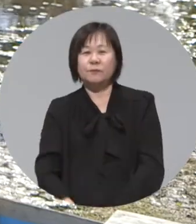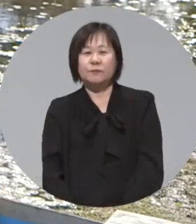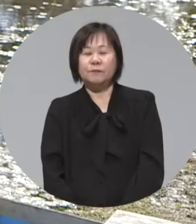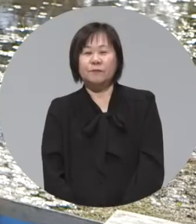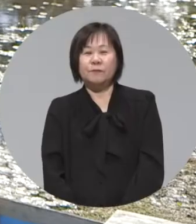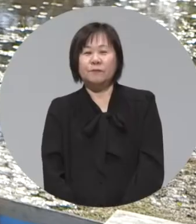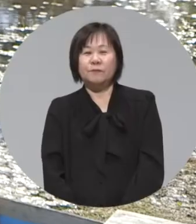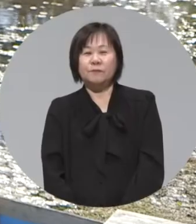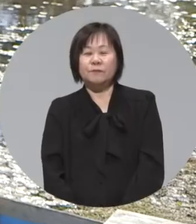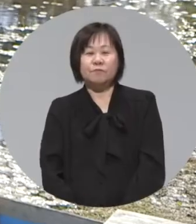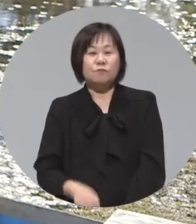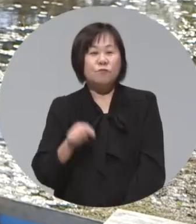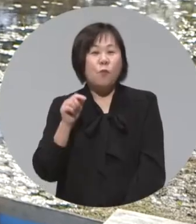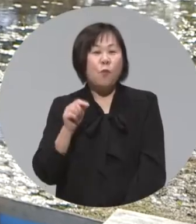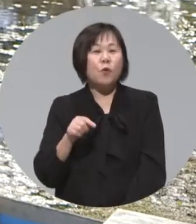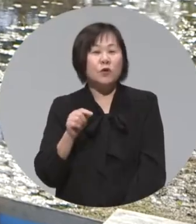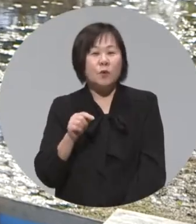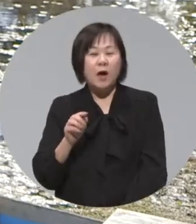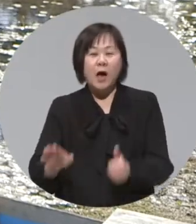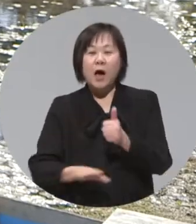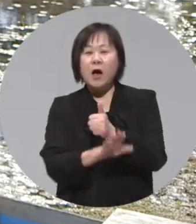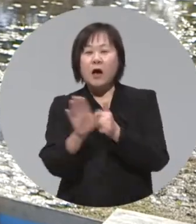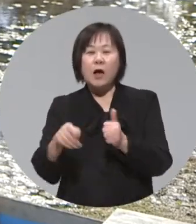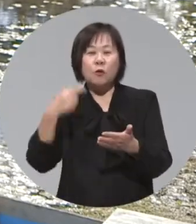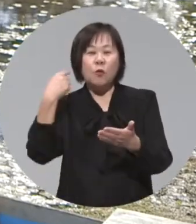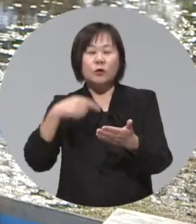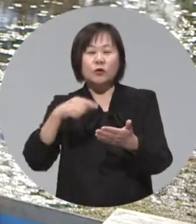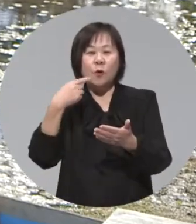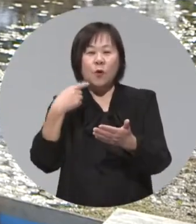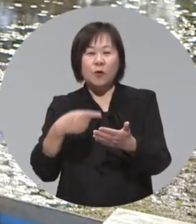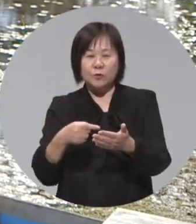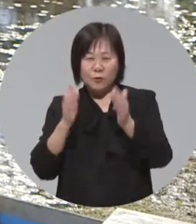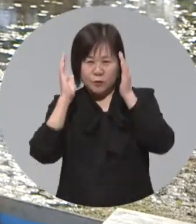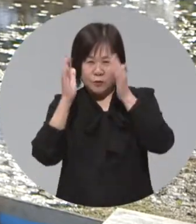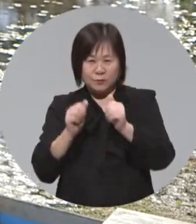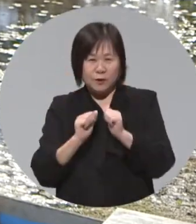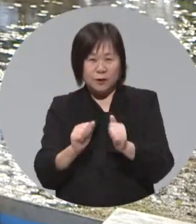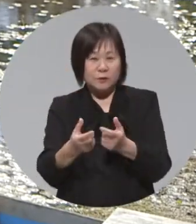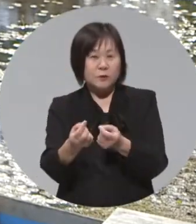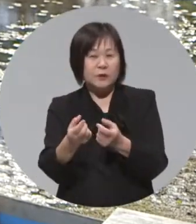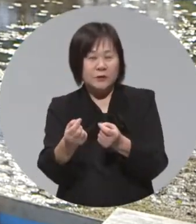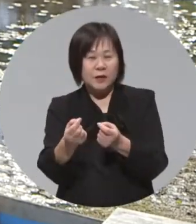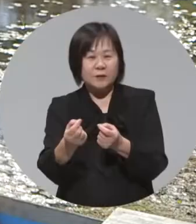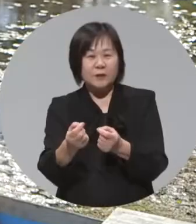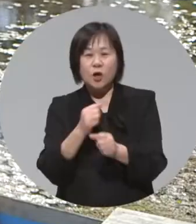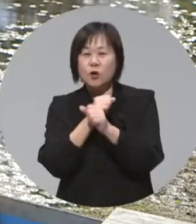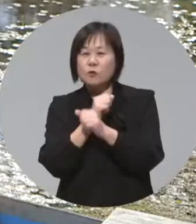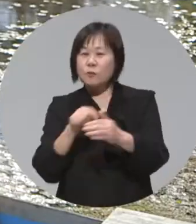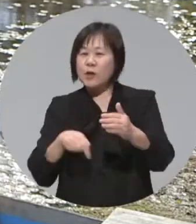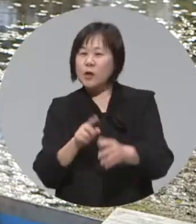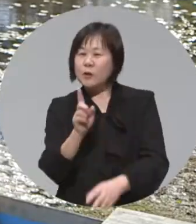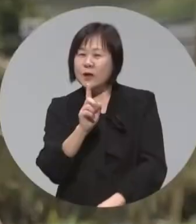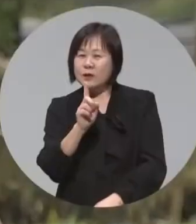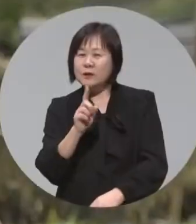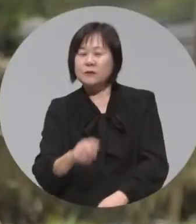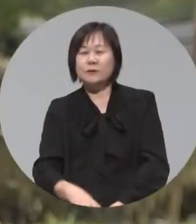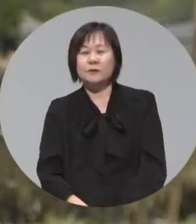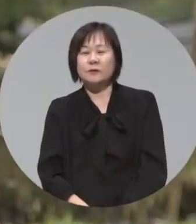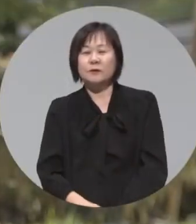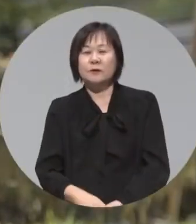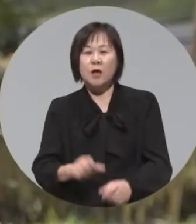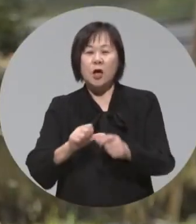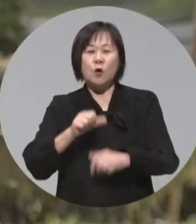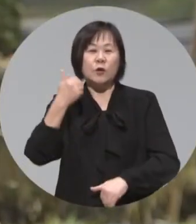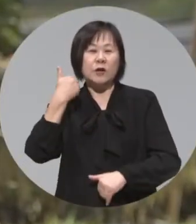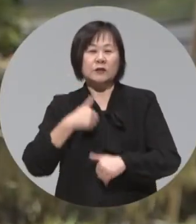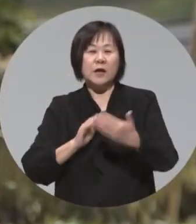児童文化センターでは環境教育に力を入れているそうですね、 はい、 どういった取り組みされてますか？ はい、5年生を